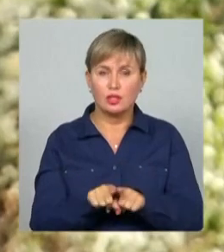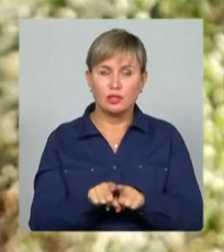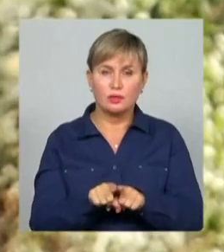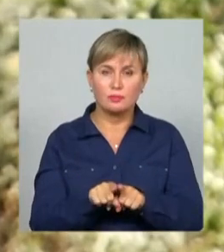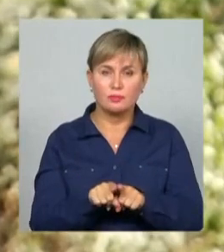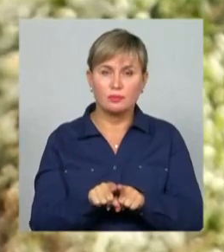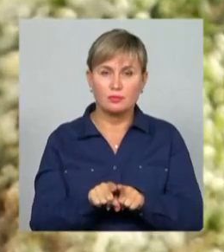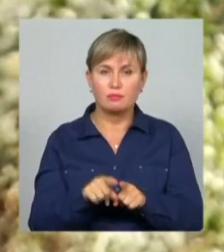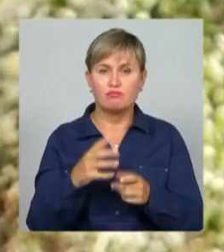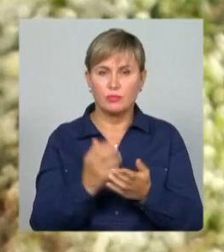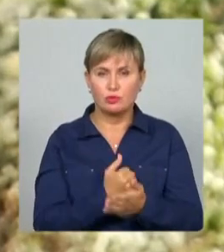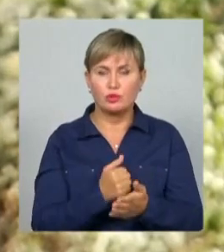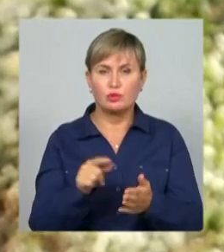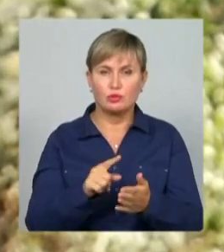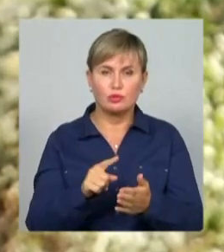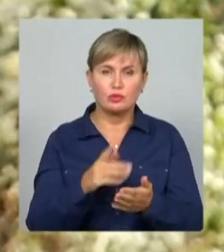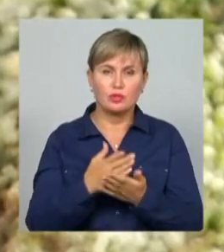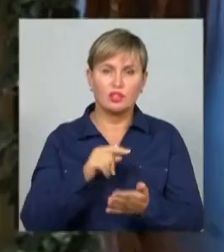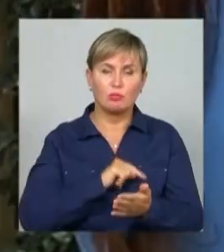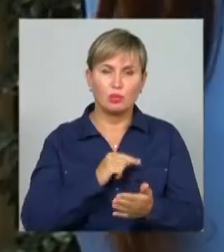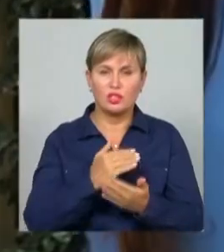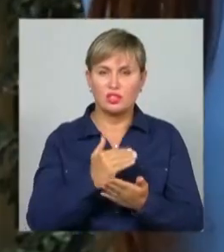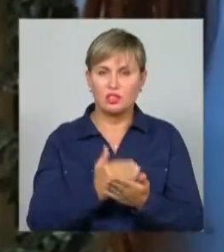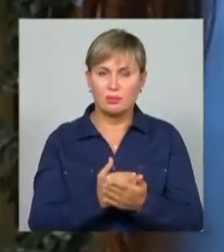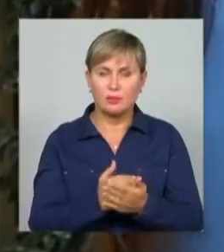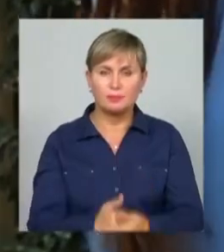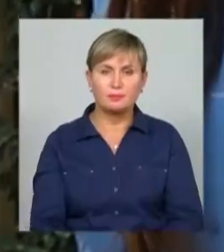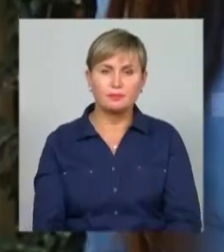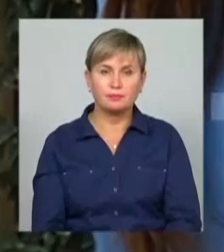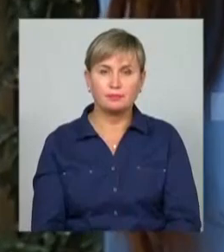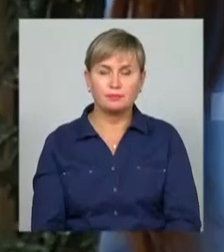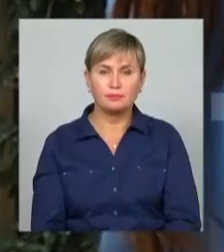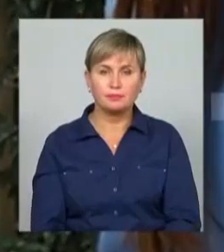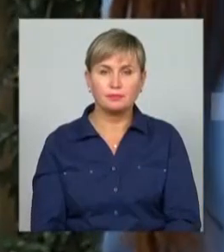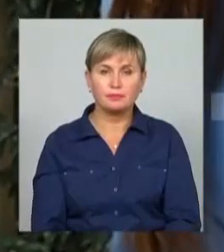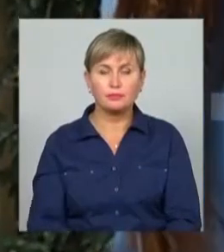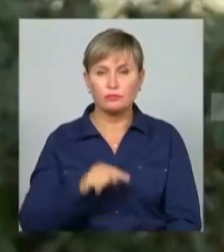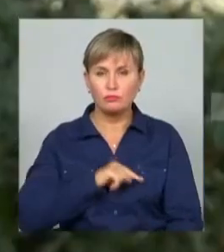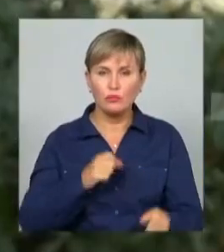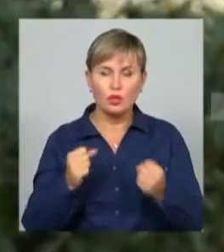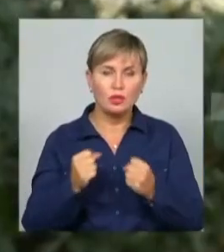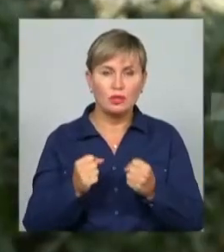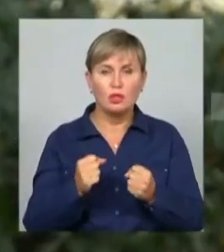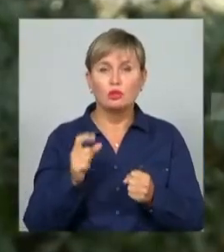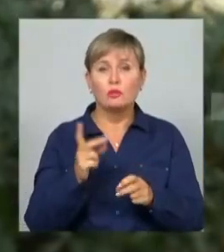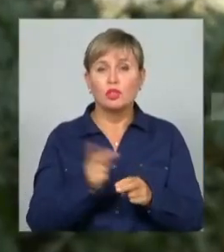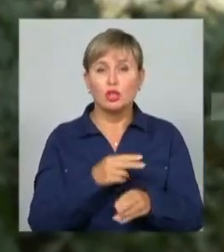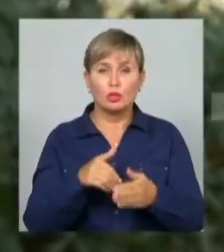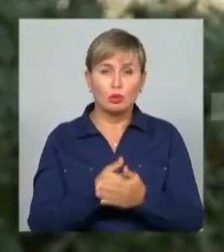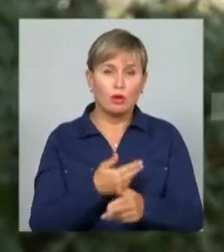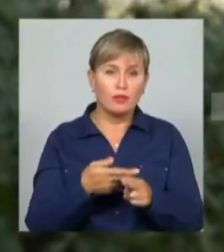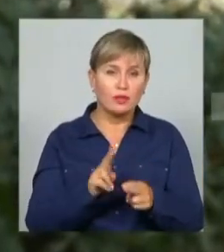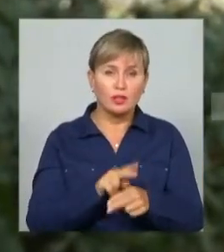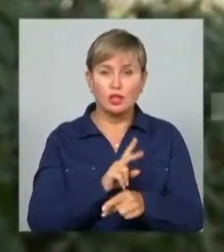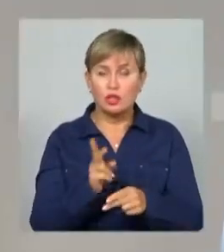он, значит, обходит и иммунную систему. По словам Жандарбека Бекшина, для того, чтобы лишить новые мутации